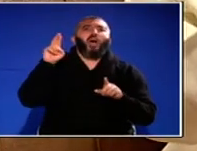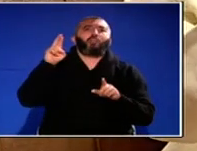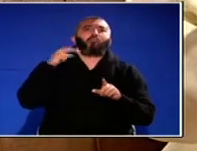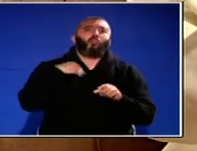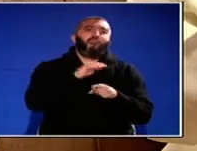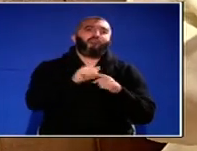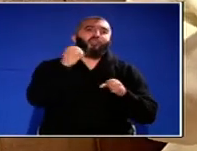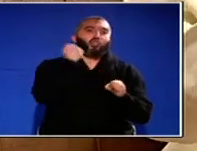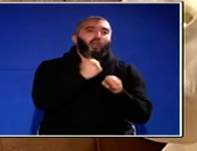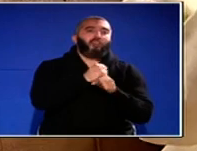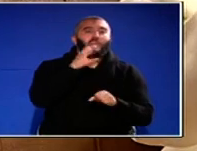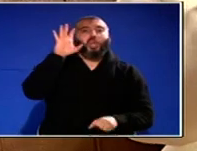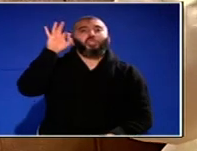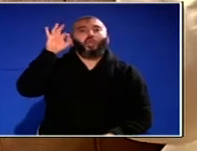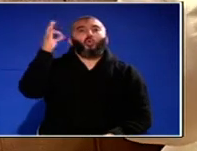أفعل تلك